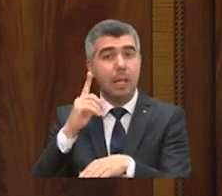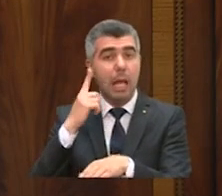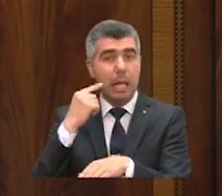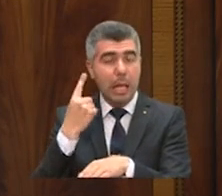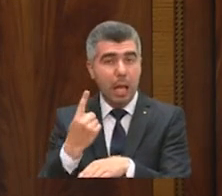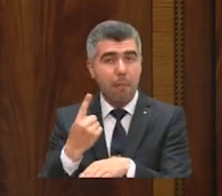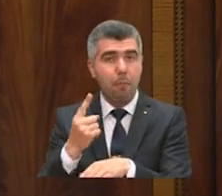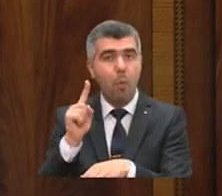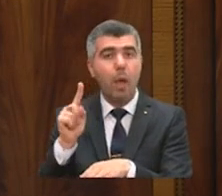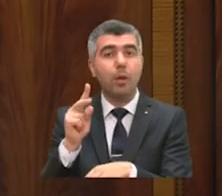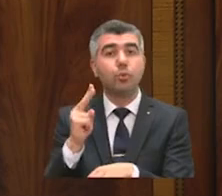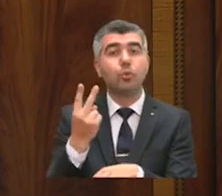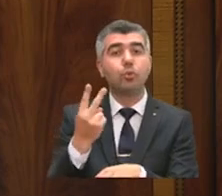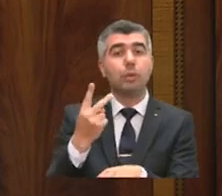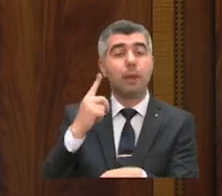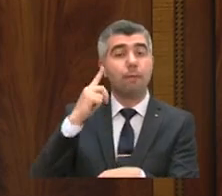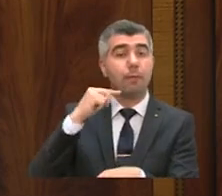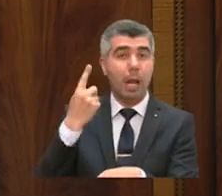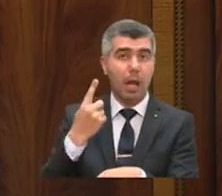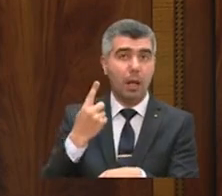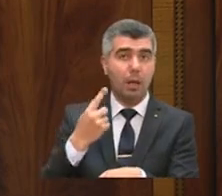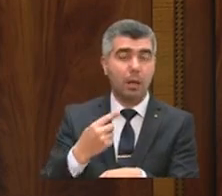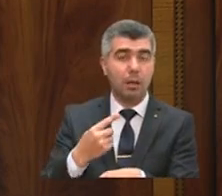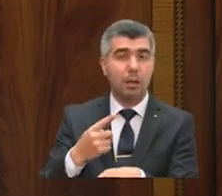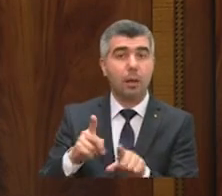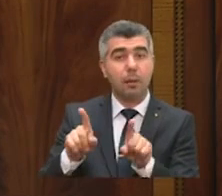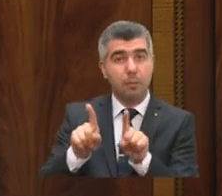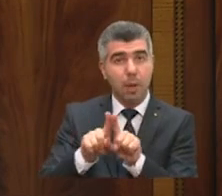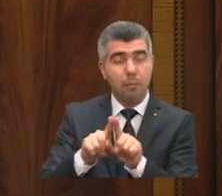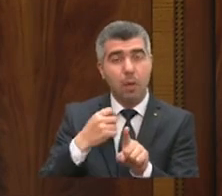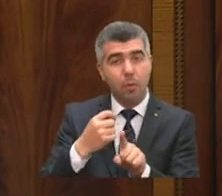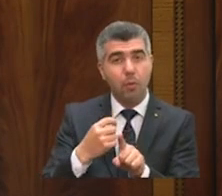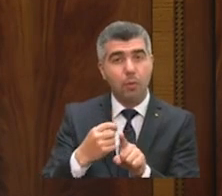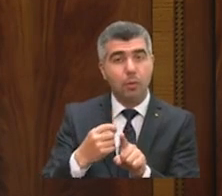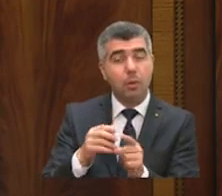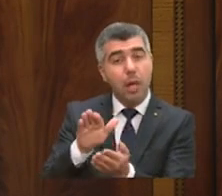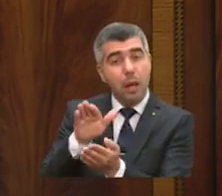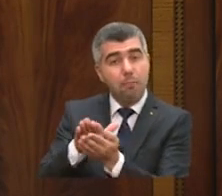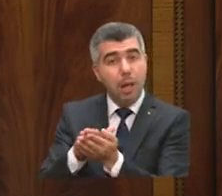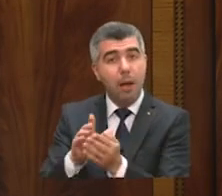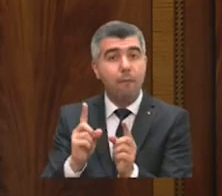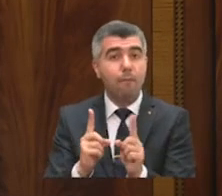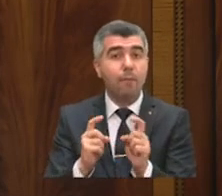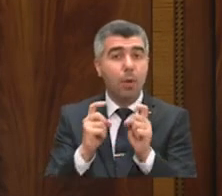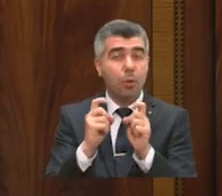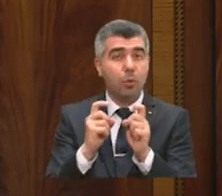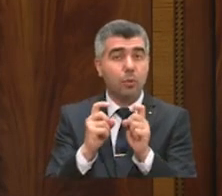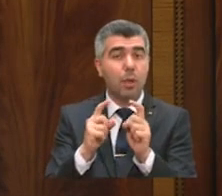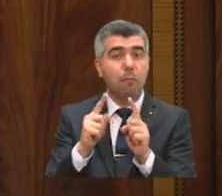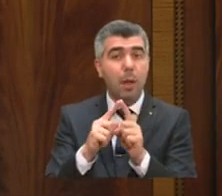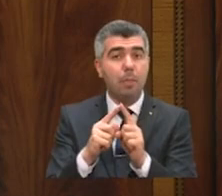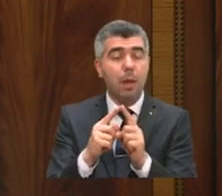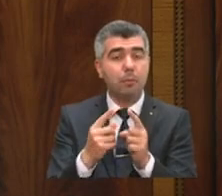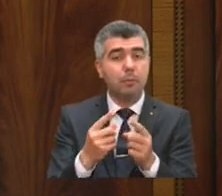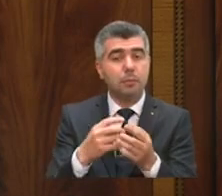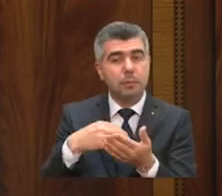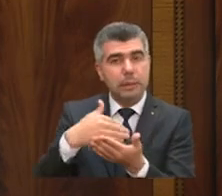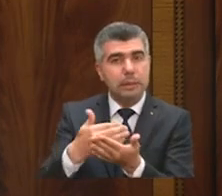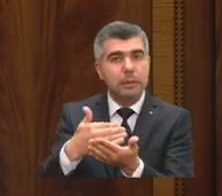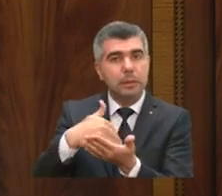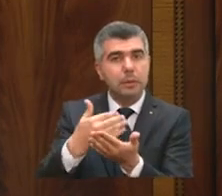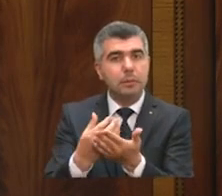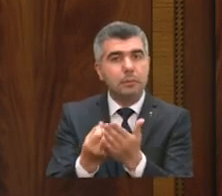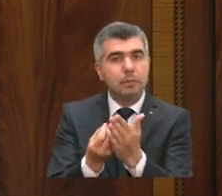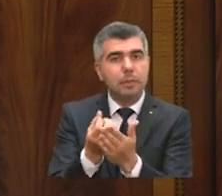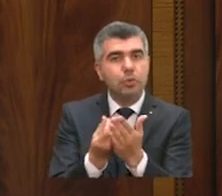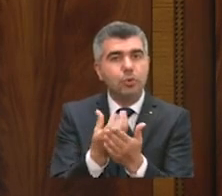ل 21 يوم. في هذه الفتره هذه ملي كتكون الحضانه كيمكن كيتوالد الفيروس في الداس ديال الانسان،